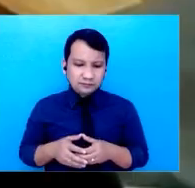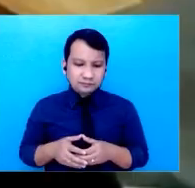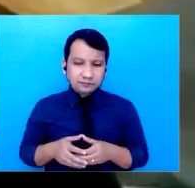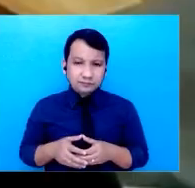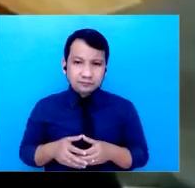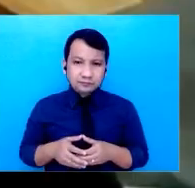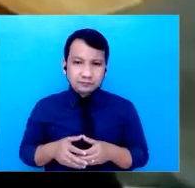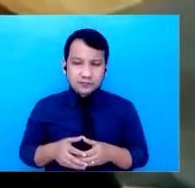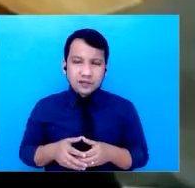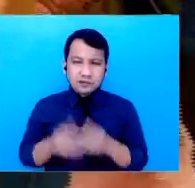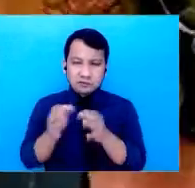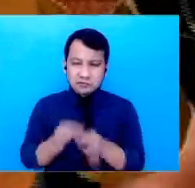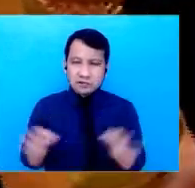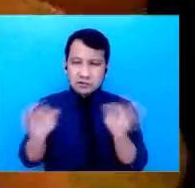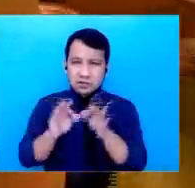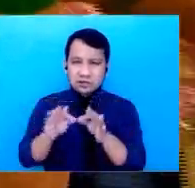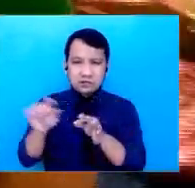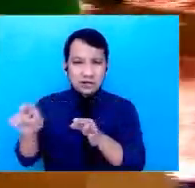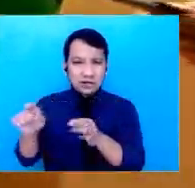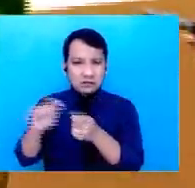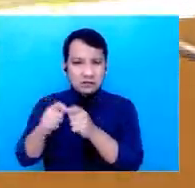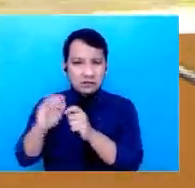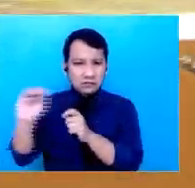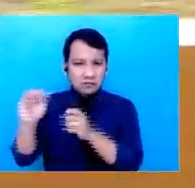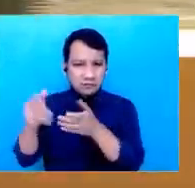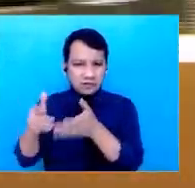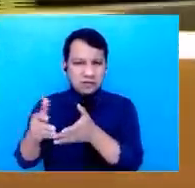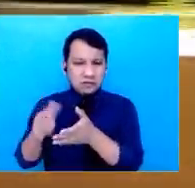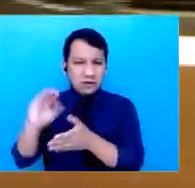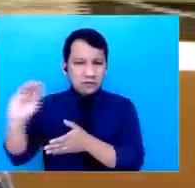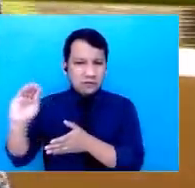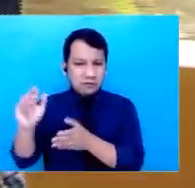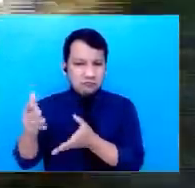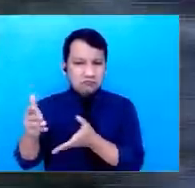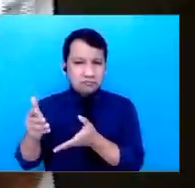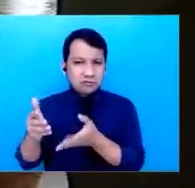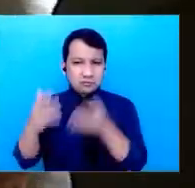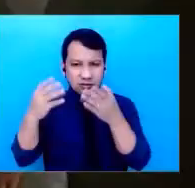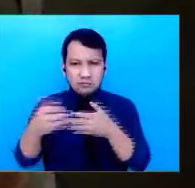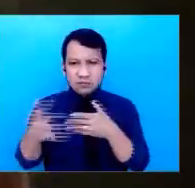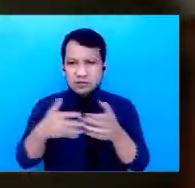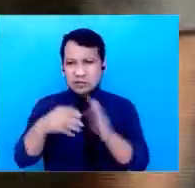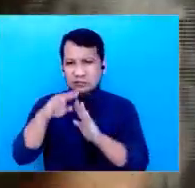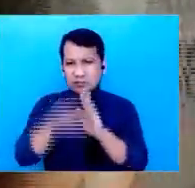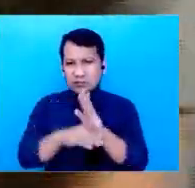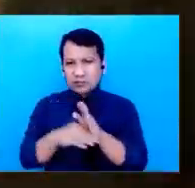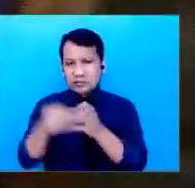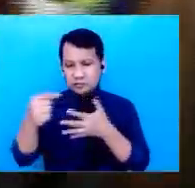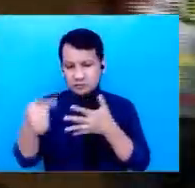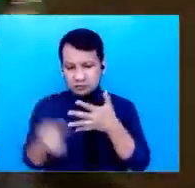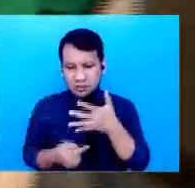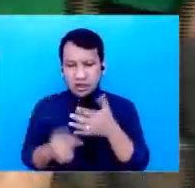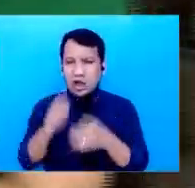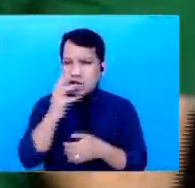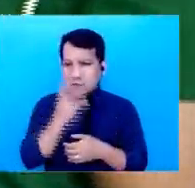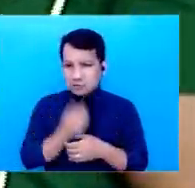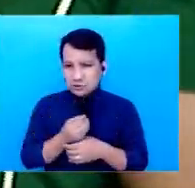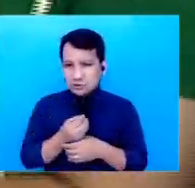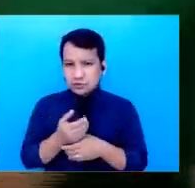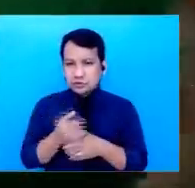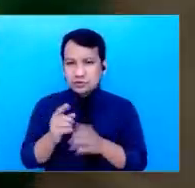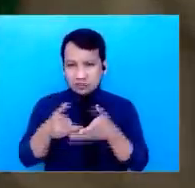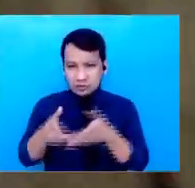So that's the turning point. Hindi na ipinaliwanag pa ni Salceda kung ano ang naging balakid na ito at kung sino ang nagparaya sa